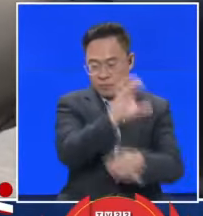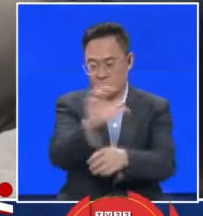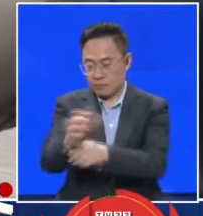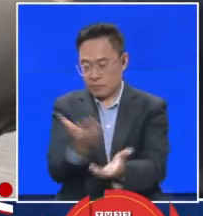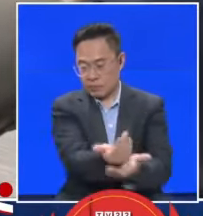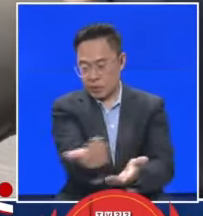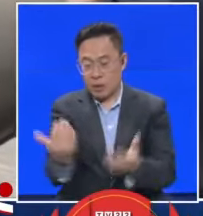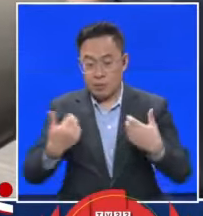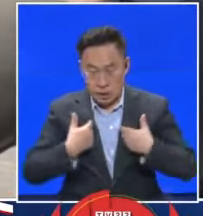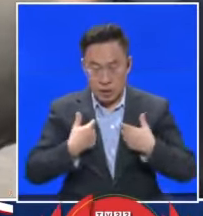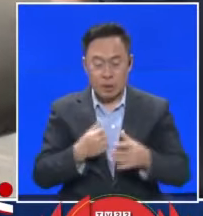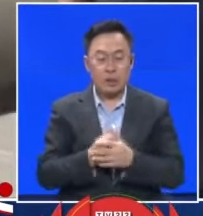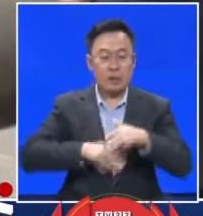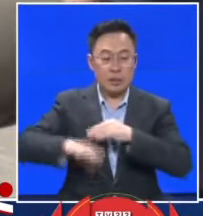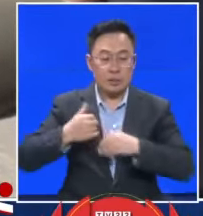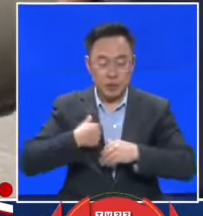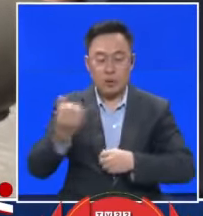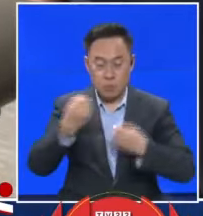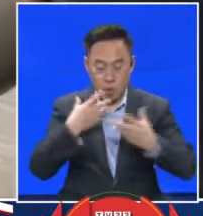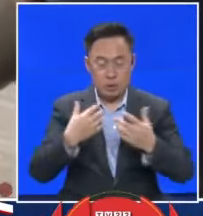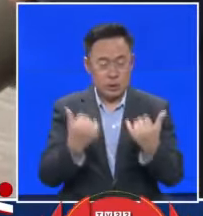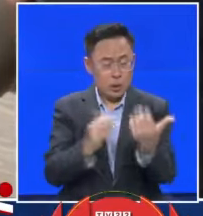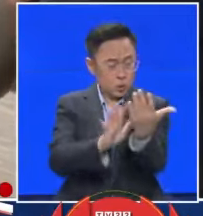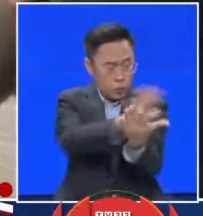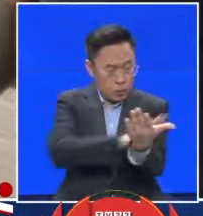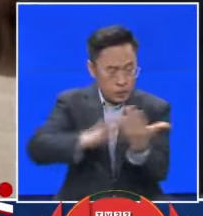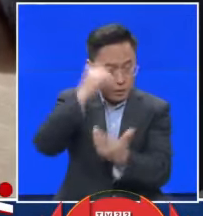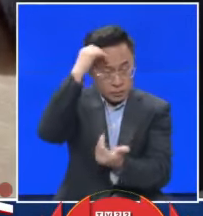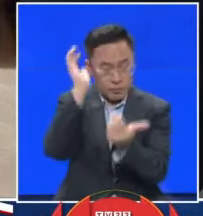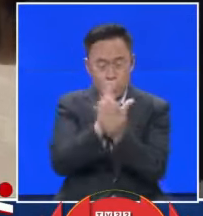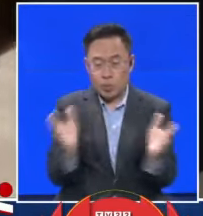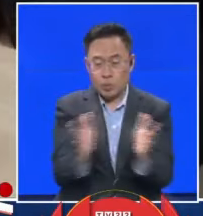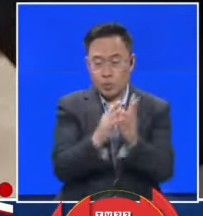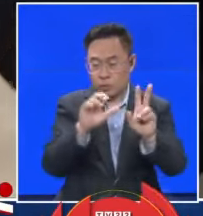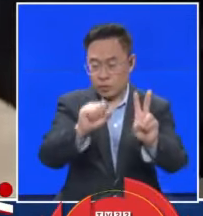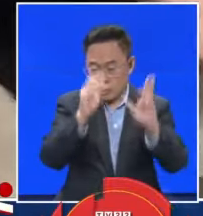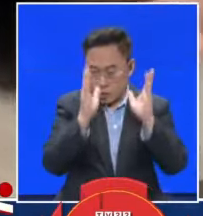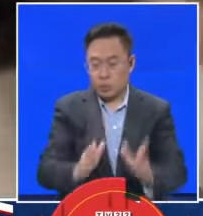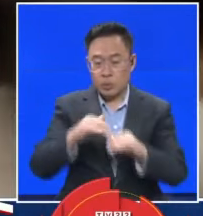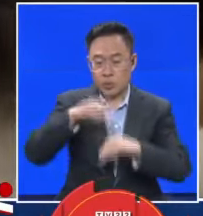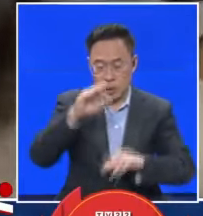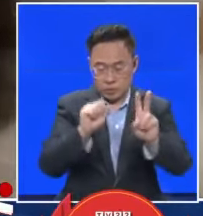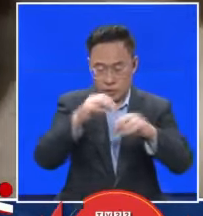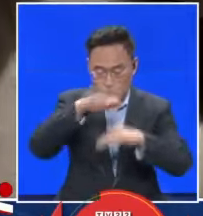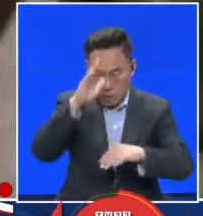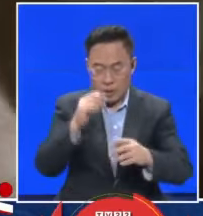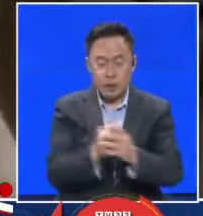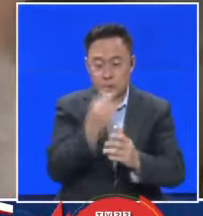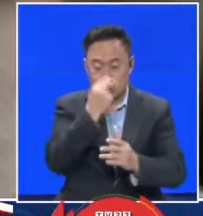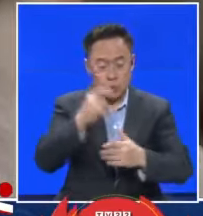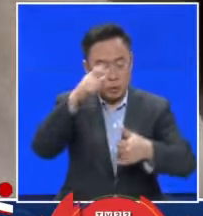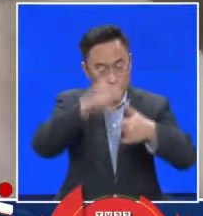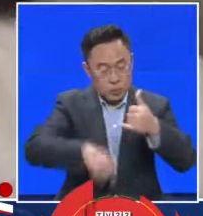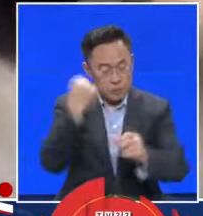อบก่อนตำรวจเนี่ยมีตั้งประมาณ 200,000 นายจะไปรู้พฤติกรรมทุกคนไม่ได้แต่เอาเป็นว่าพฤติกรรมไหนไม่ดีก็ต้องตรวจสอบ